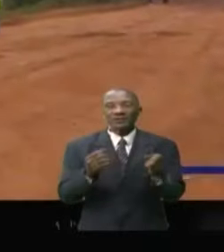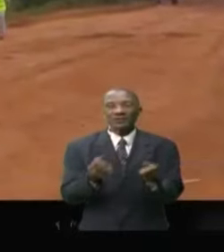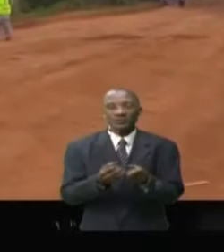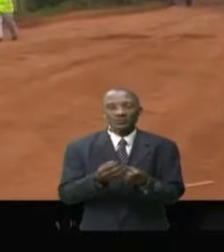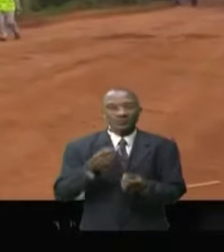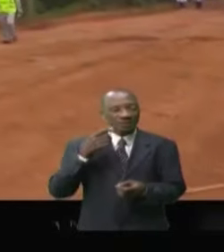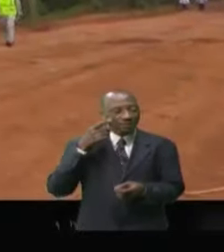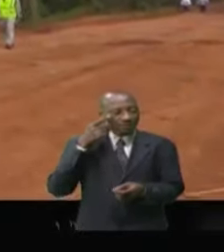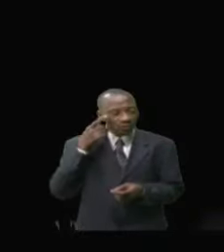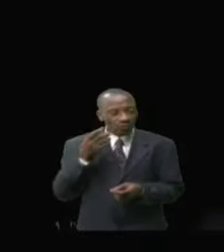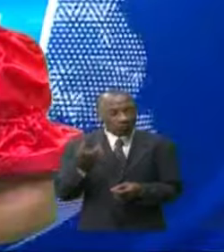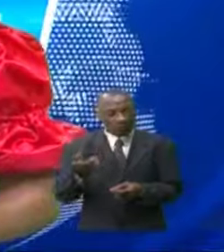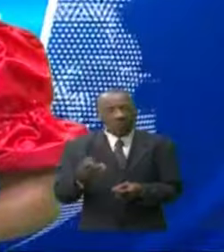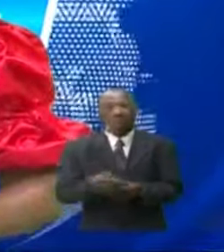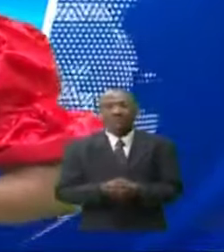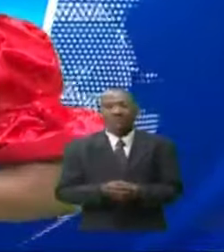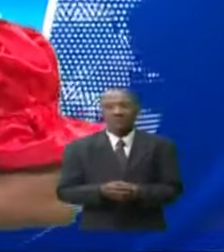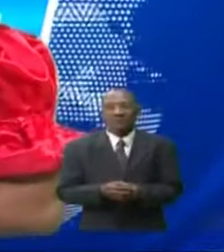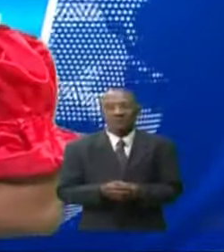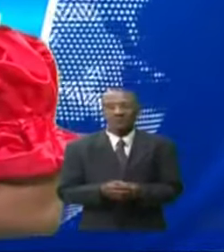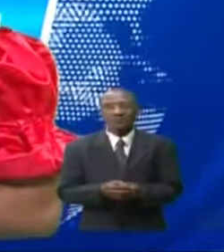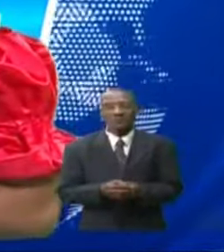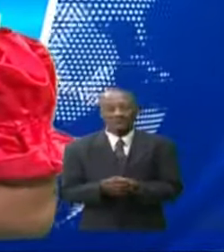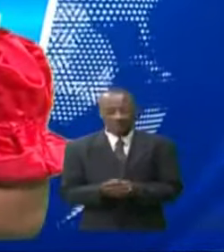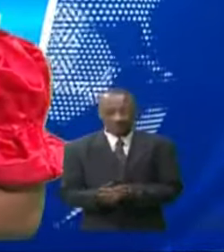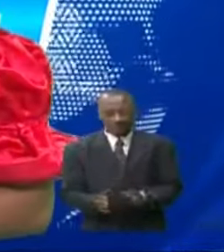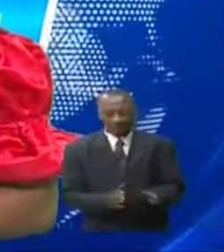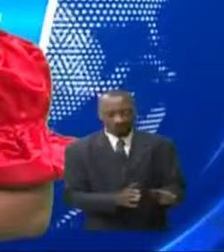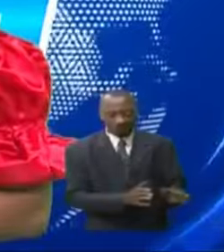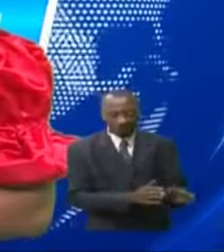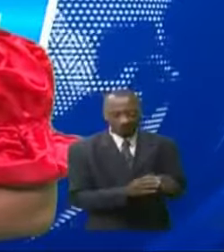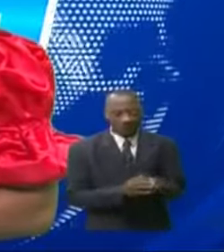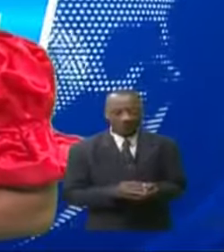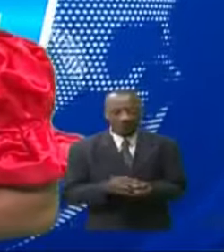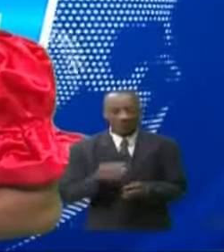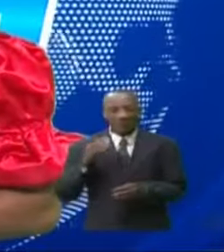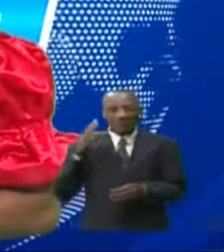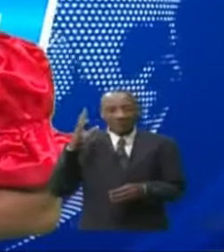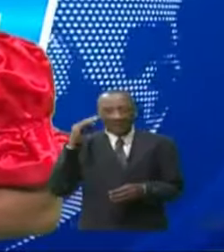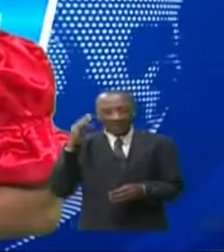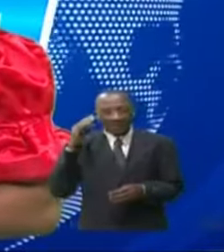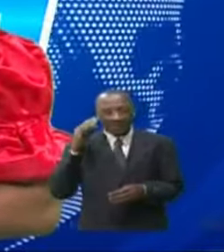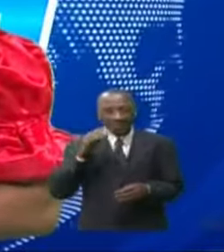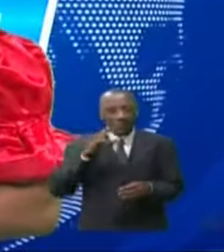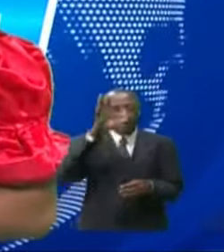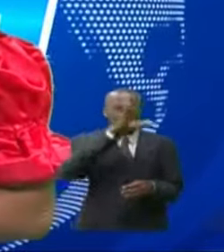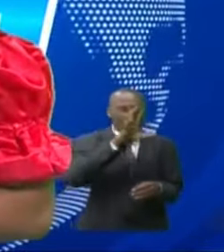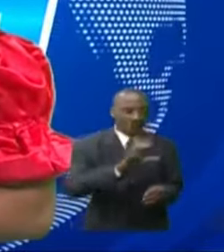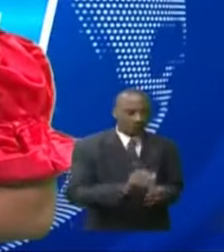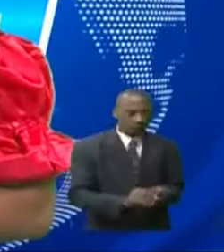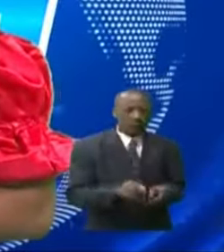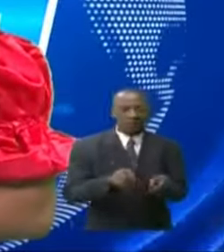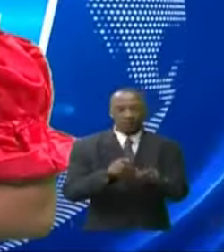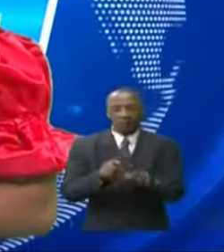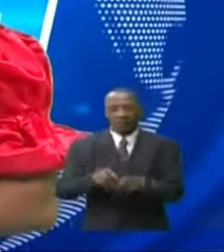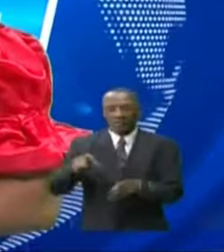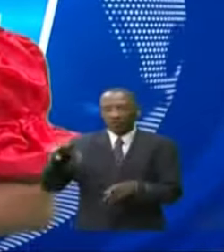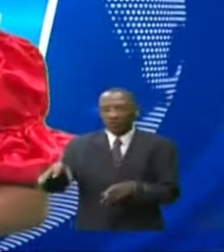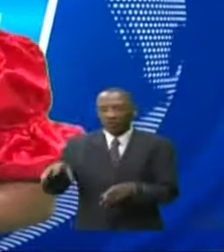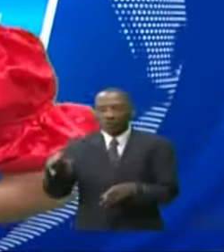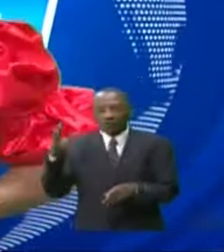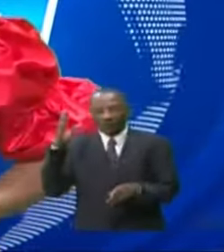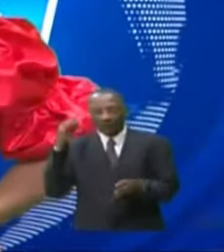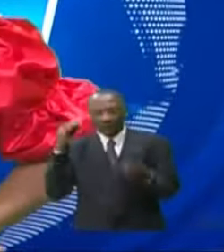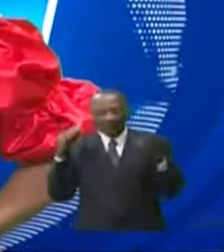ses travaux partageer les expériences entre l'Afrique du Sud et la République démocratique du Congo sur